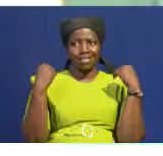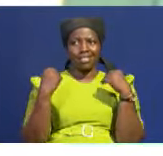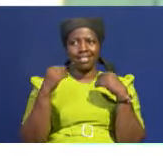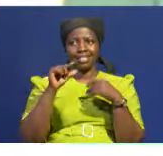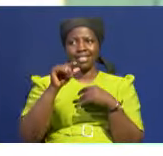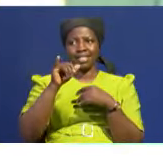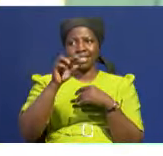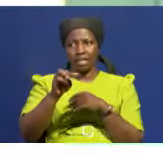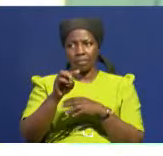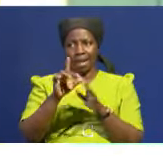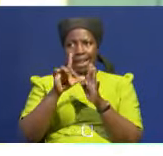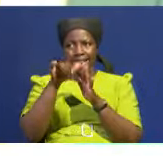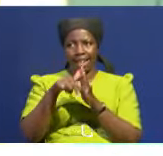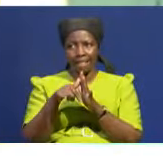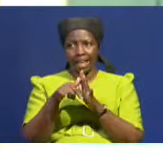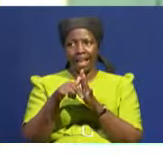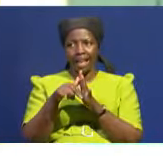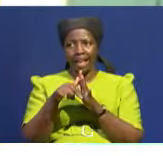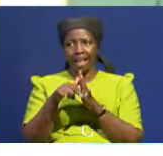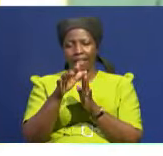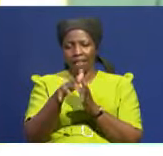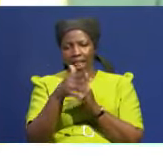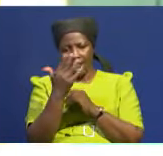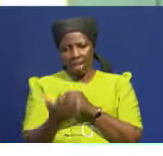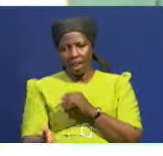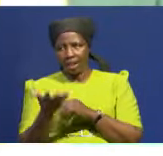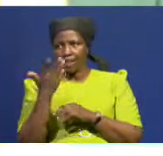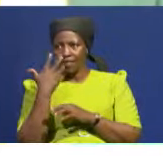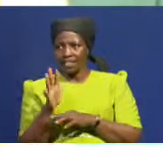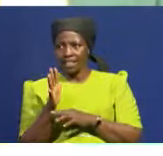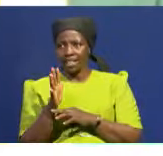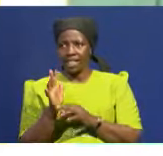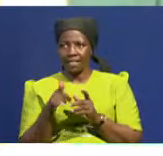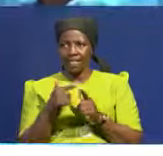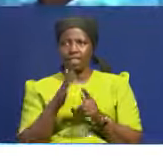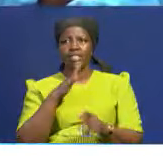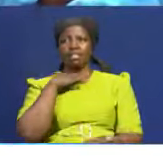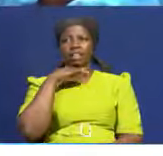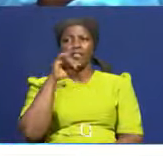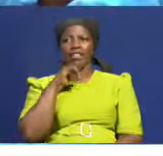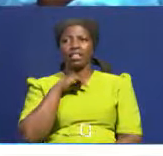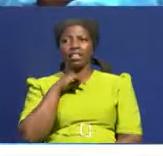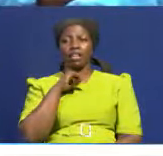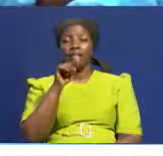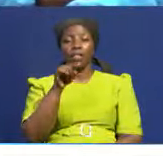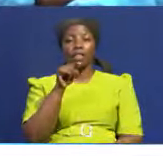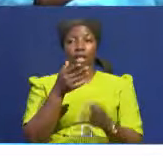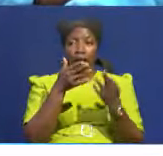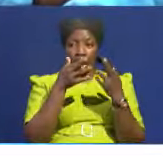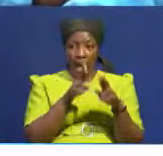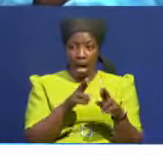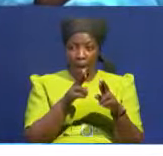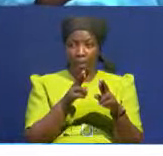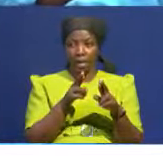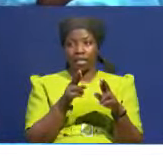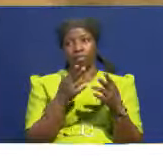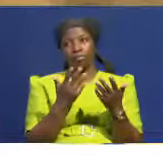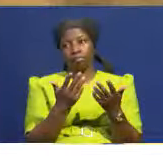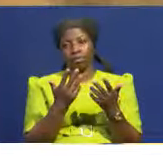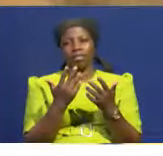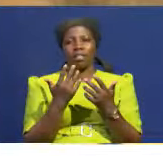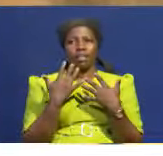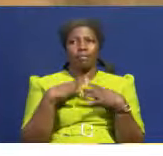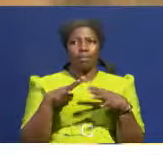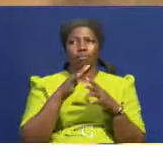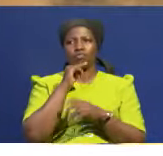Lakini baadaye kufuatilia akapata amecollapse na amekufa. Tukio hilo limezua shauku kuhusu